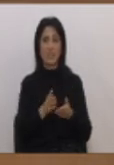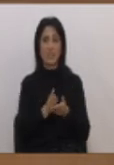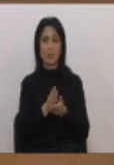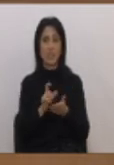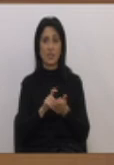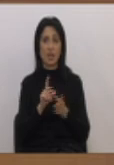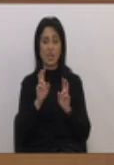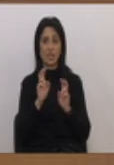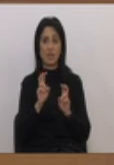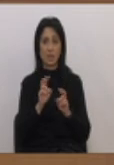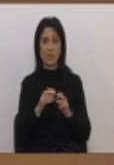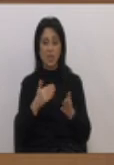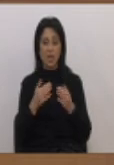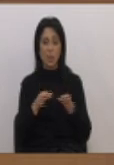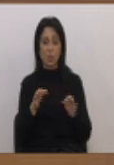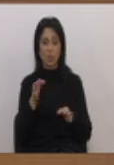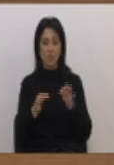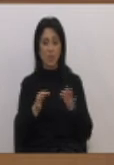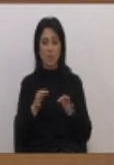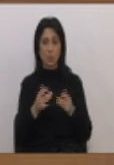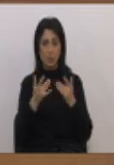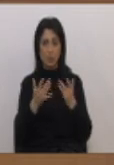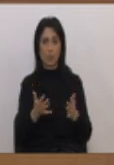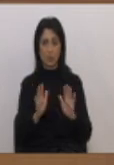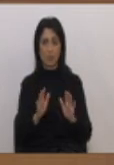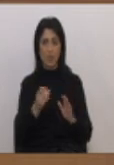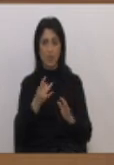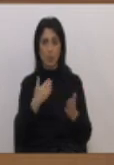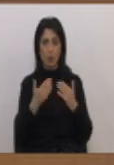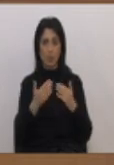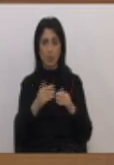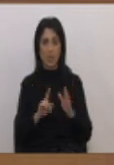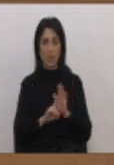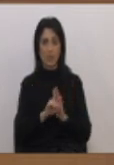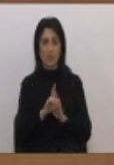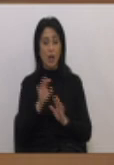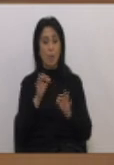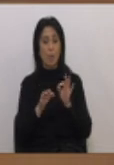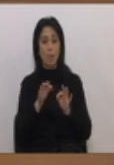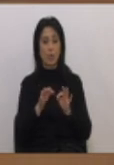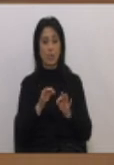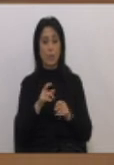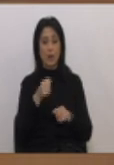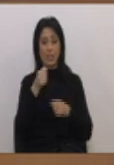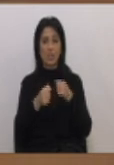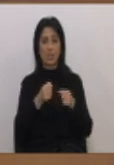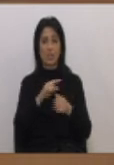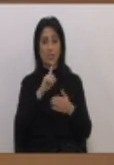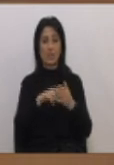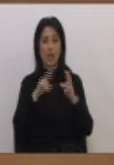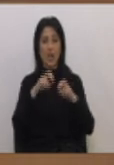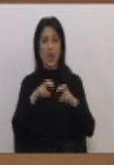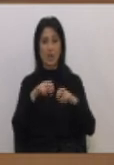îngzăzere răsăt cu ea, dar mă gândeam că marți jule bise reformădăc idevertul magit o deprom daici o tara musamartlet eurobis danișnuis să câte zgan